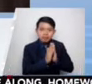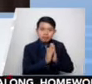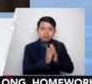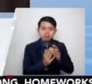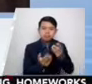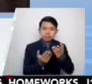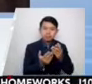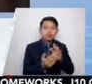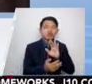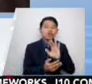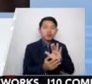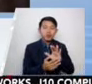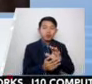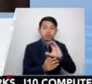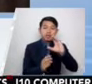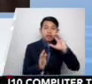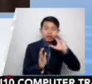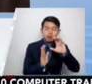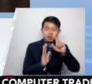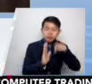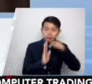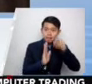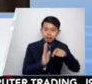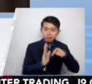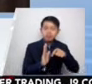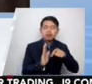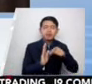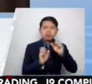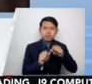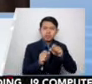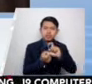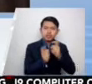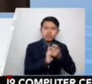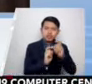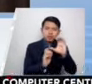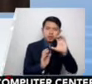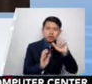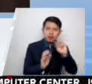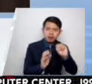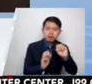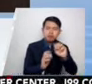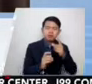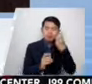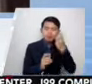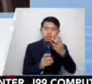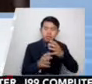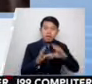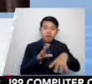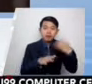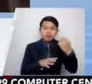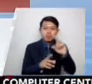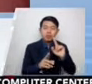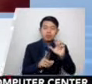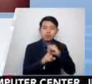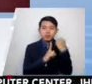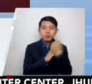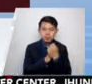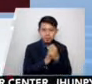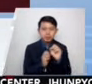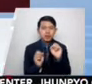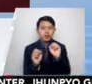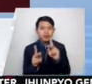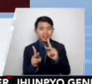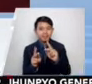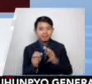pong cellphone video para makita ho namin sa labas kung ano ho ang sitwasyon dyan. Okay. Oo,